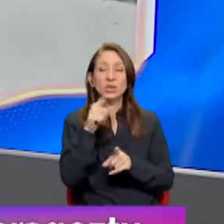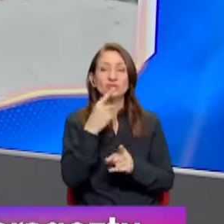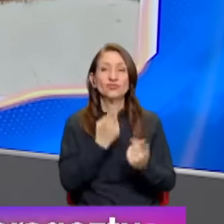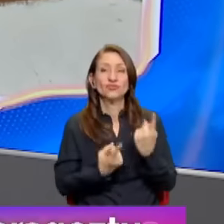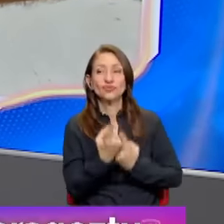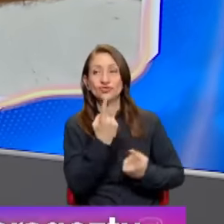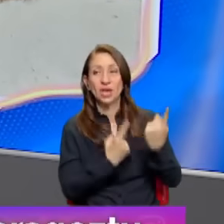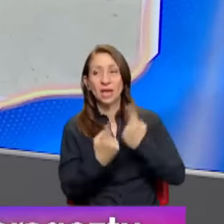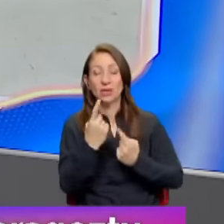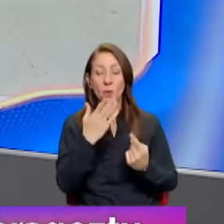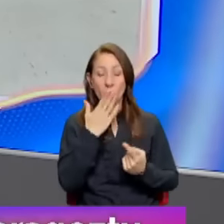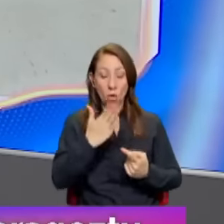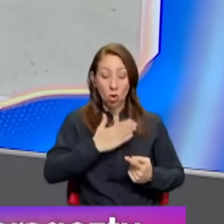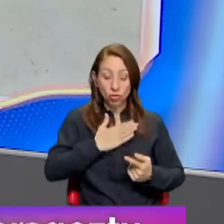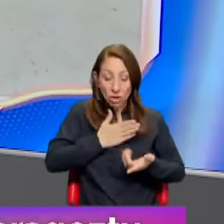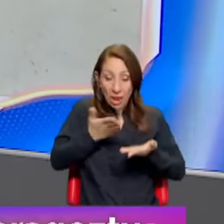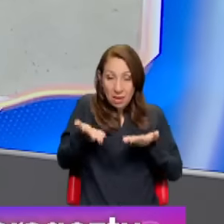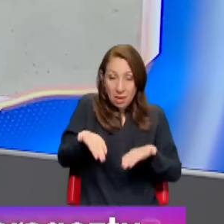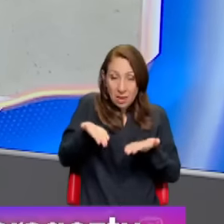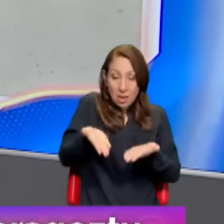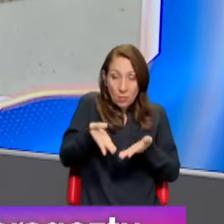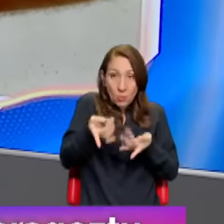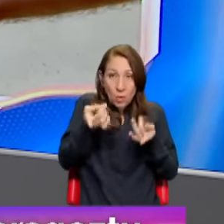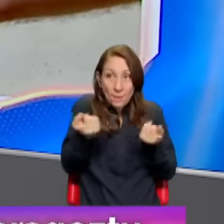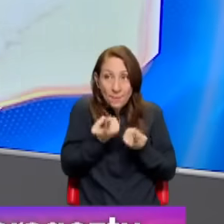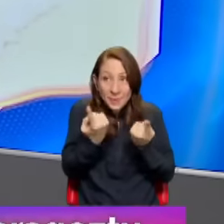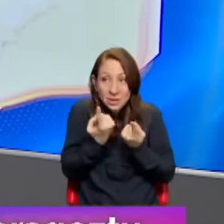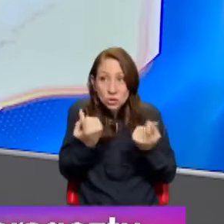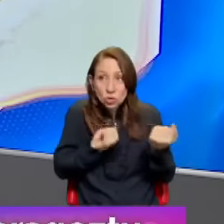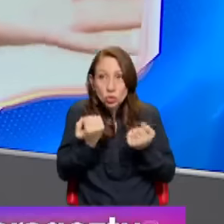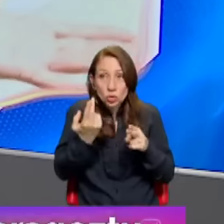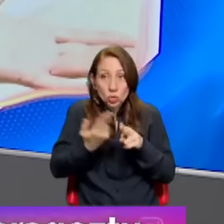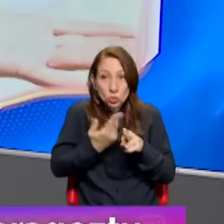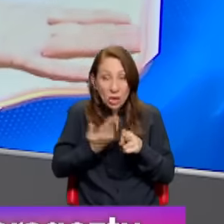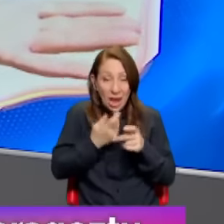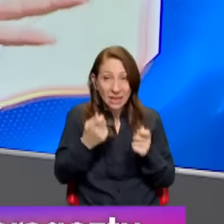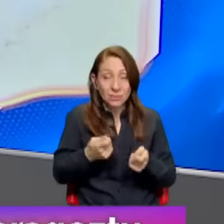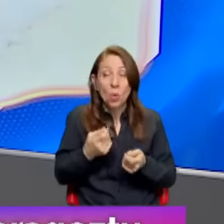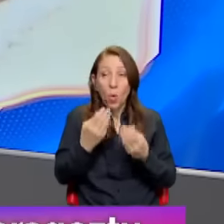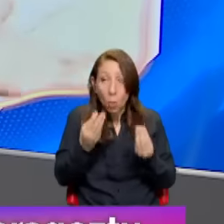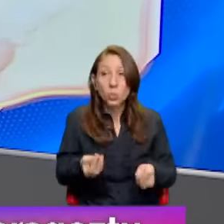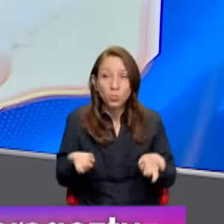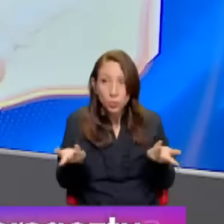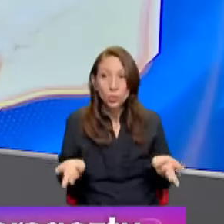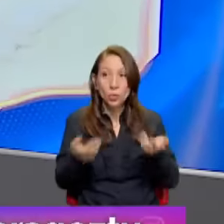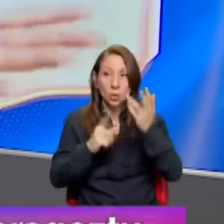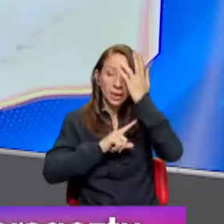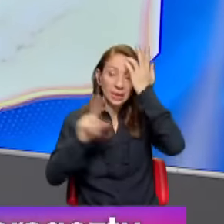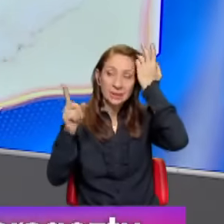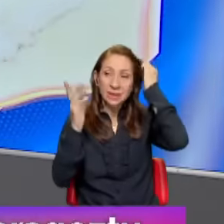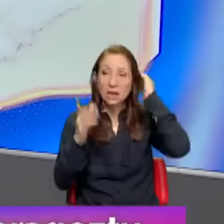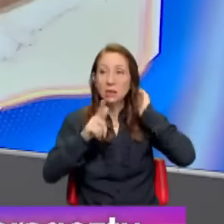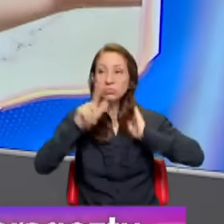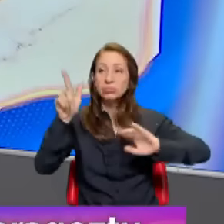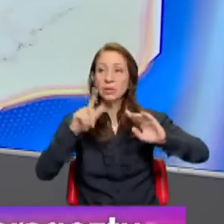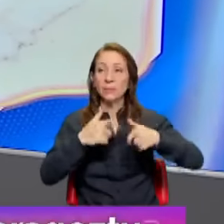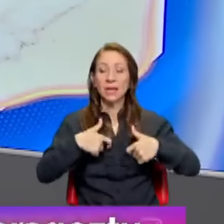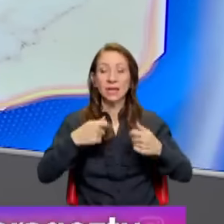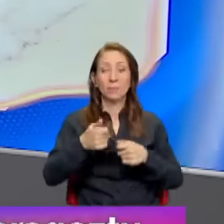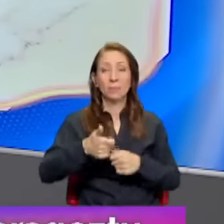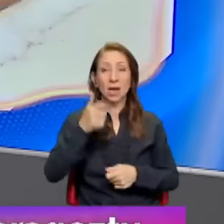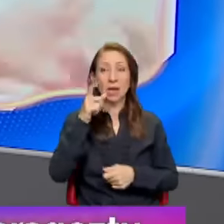şikayetlerini ileten okulun önünde böyle bir e sürücü kursu eğitimi verilir mi itirazları yükselmiştir Milli